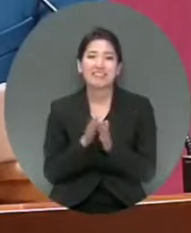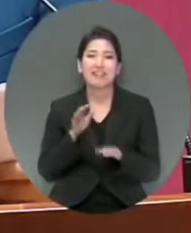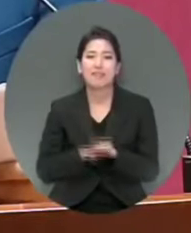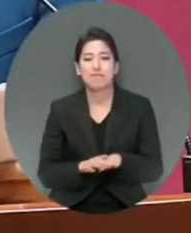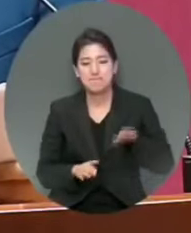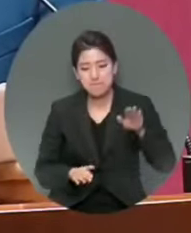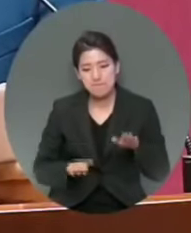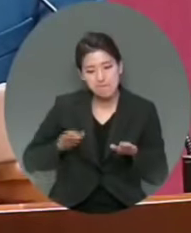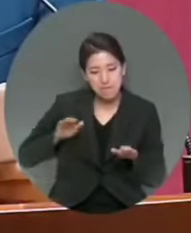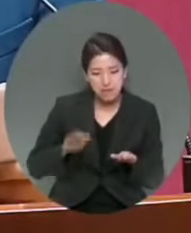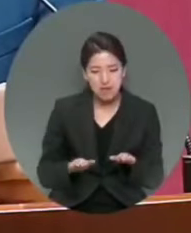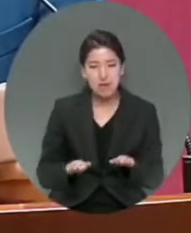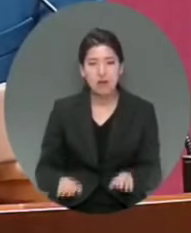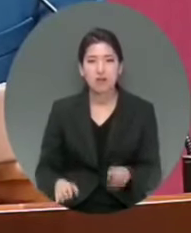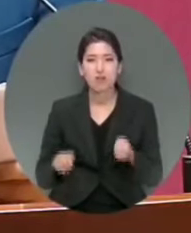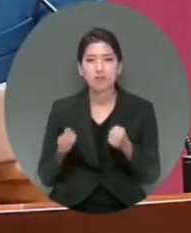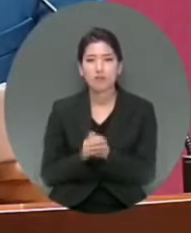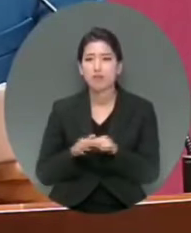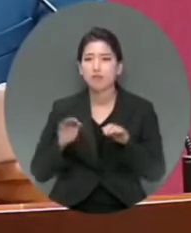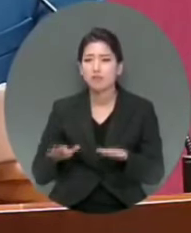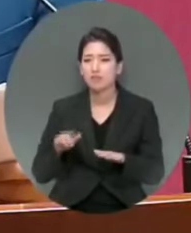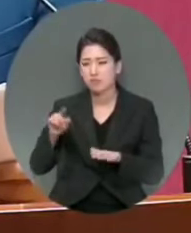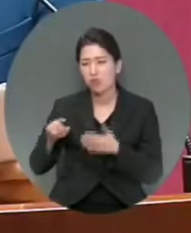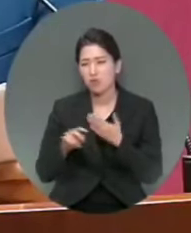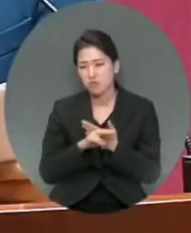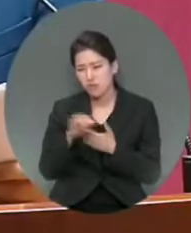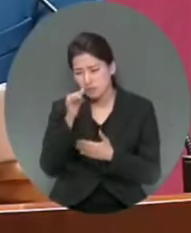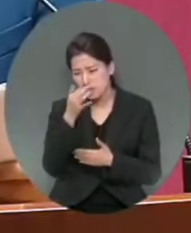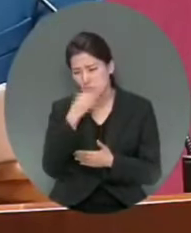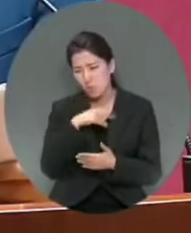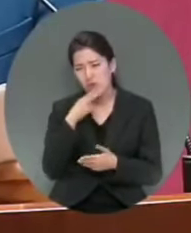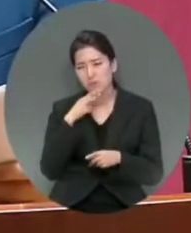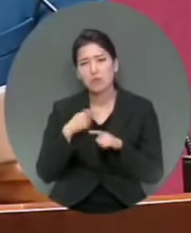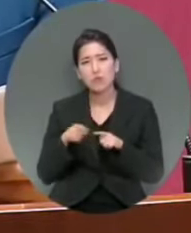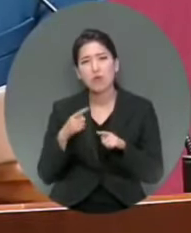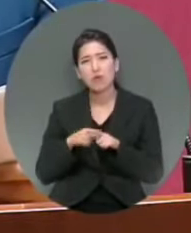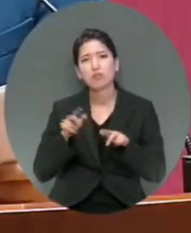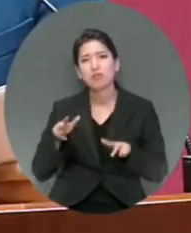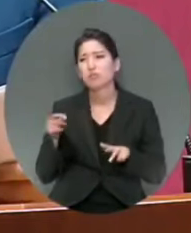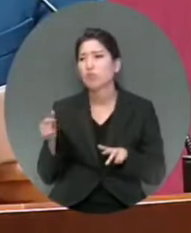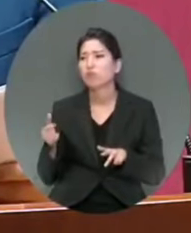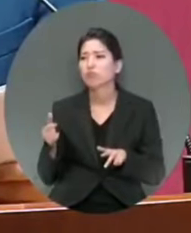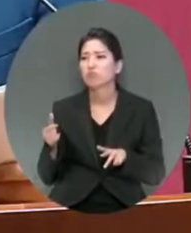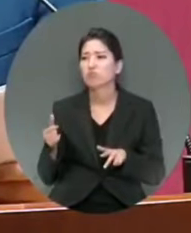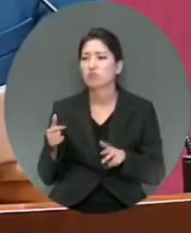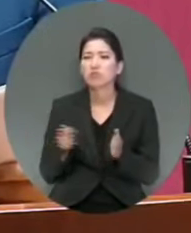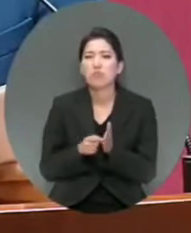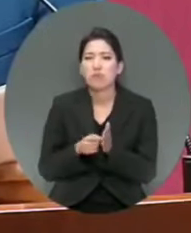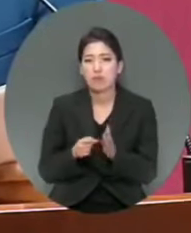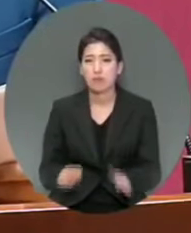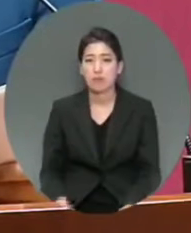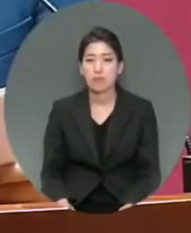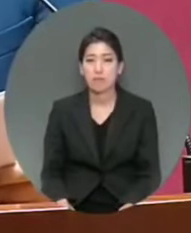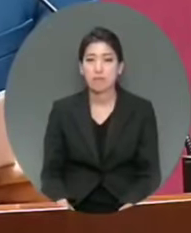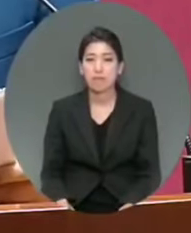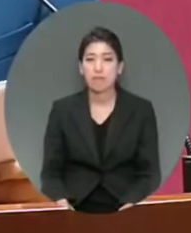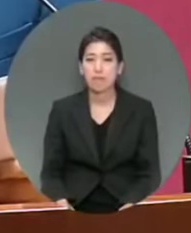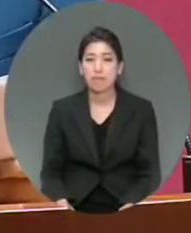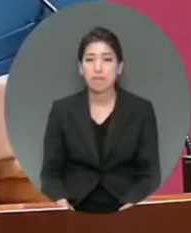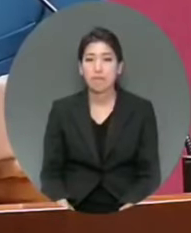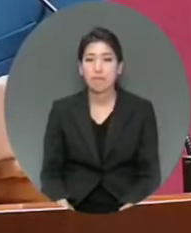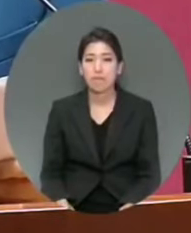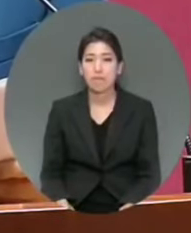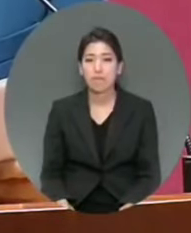때문에 아직은 그런 평가를 받기에는 매우 이르다라고 생각합니다. 기후 대응을 위한 R&D 예산 삭감으로